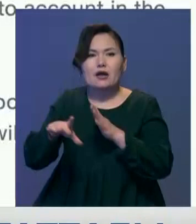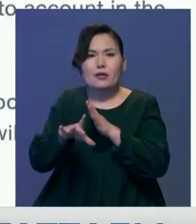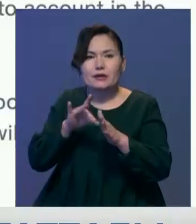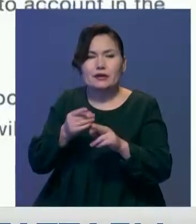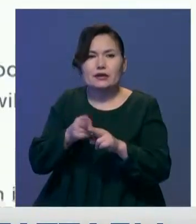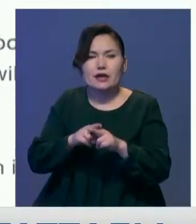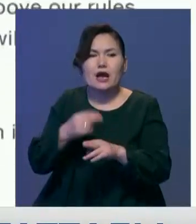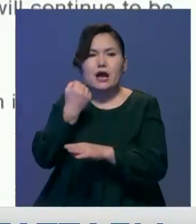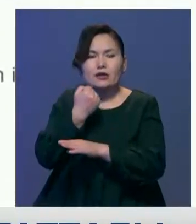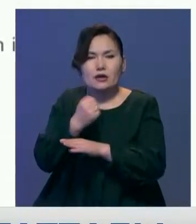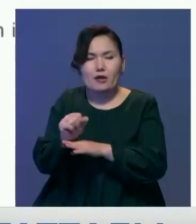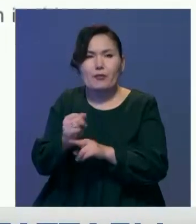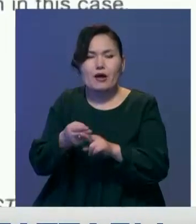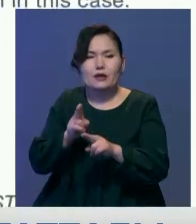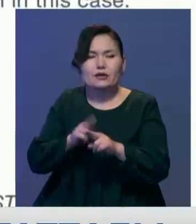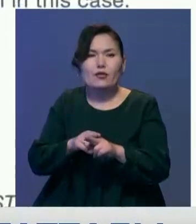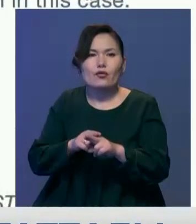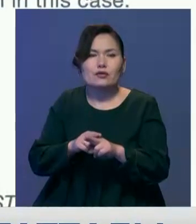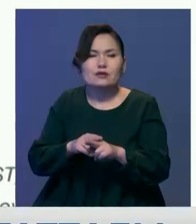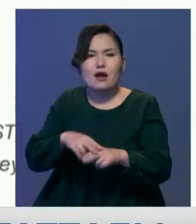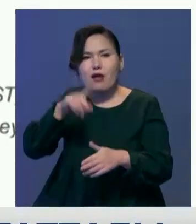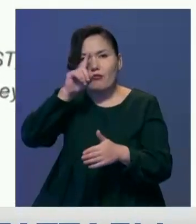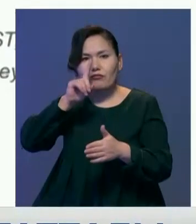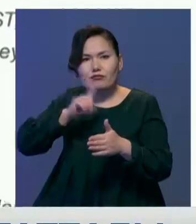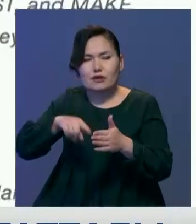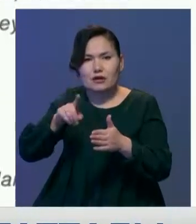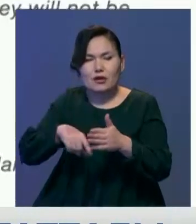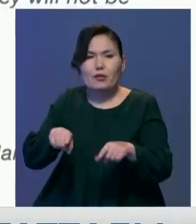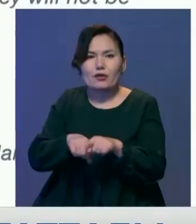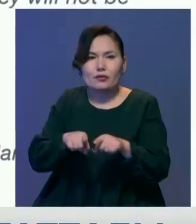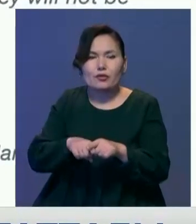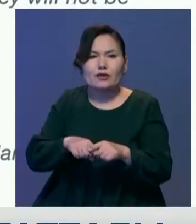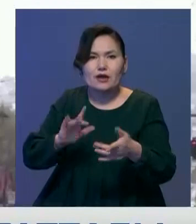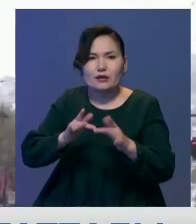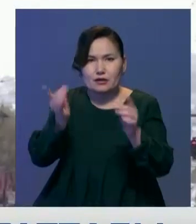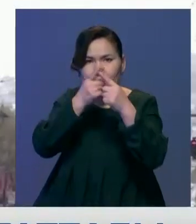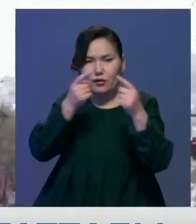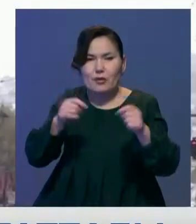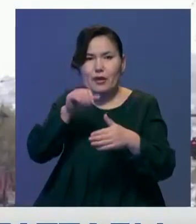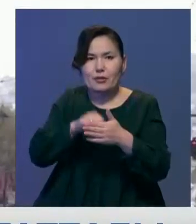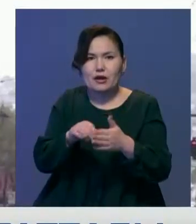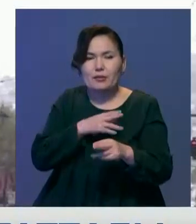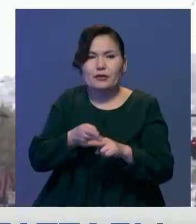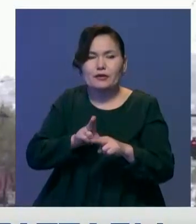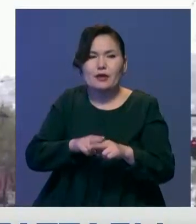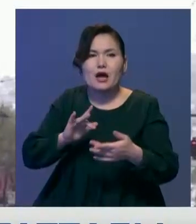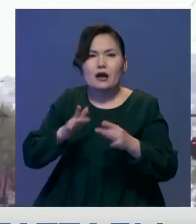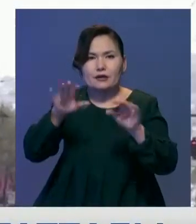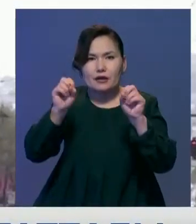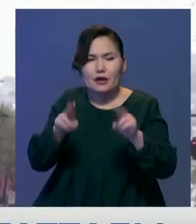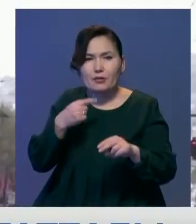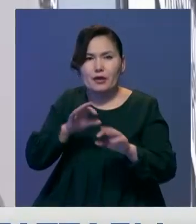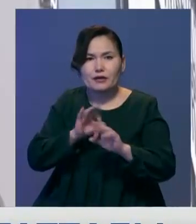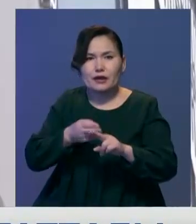президенттік сайлаудағы жеңілісіне дауыс ұрлау әрекеттері себеп болды деген жазбалары т түрткі болды. Твиттер қызметкерлерінің айтуынша